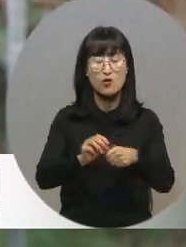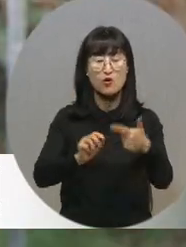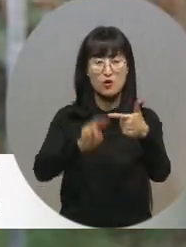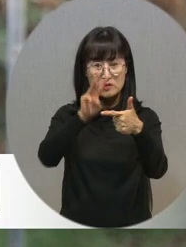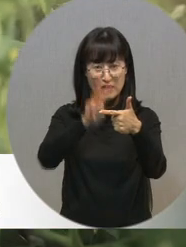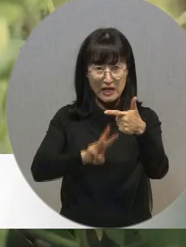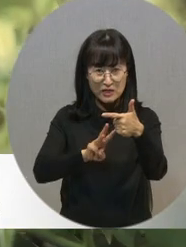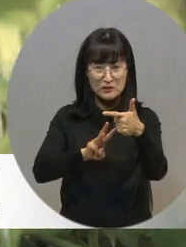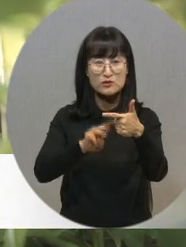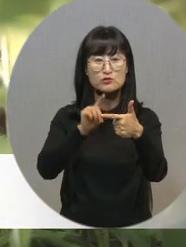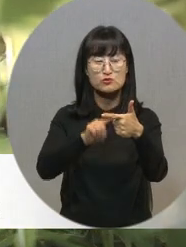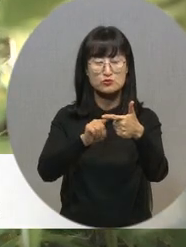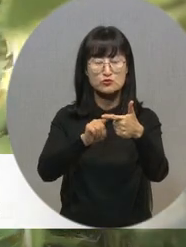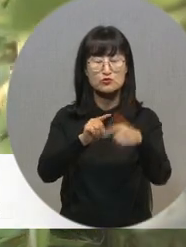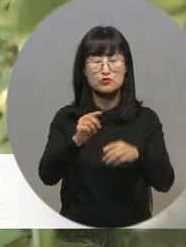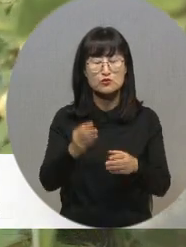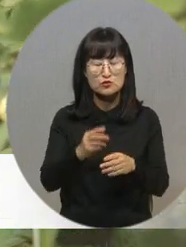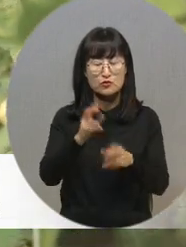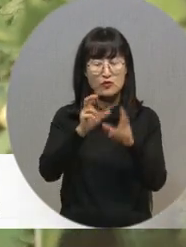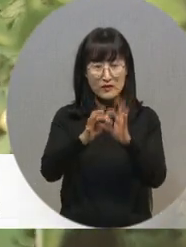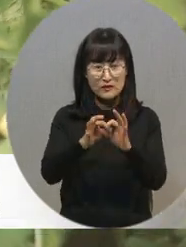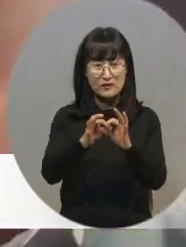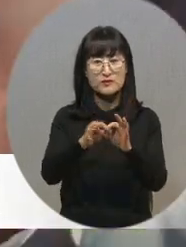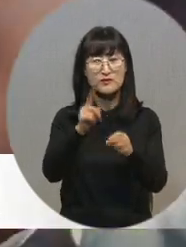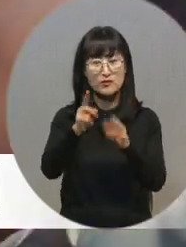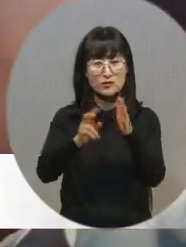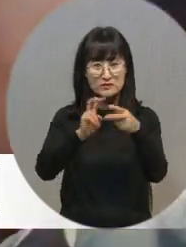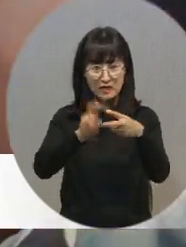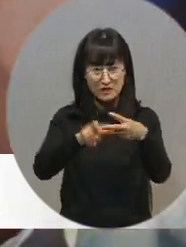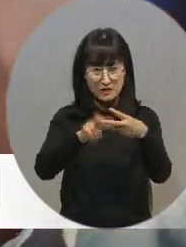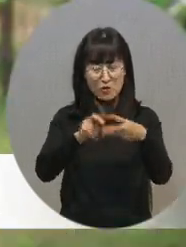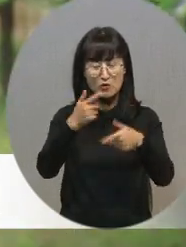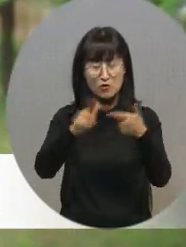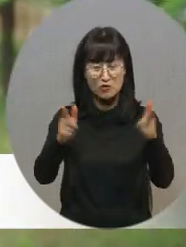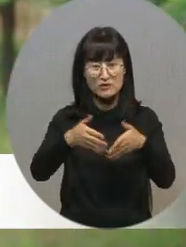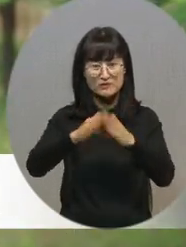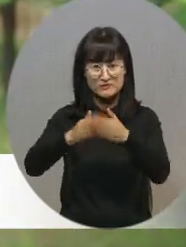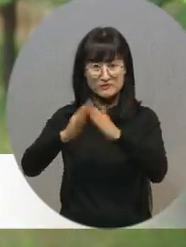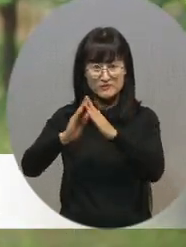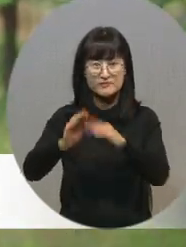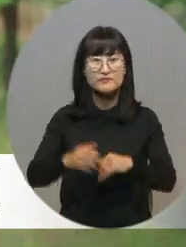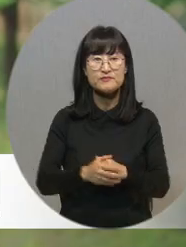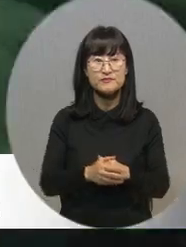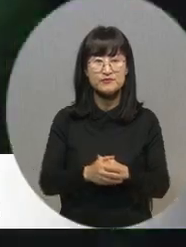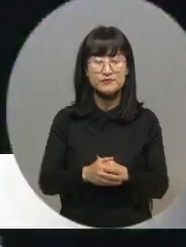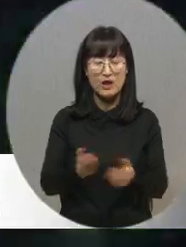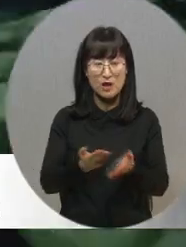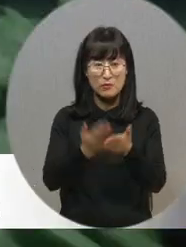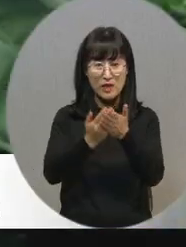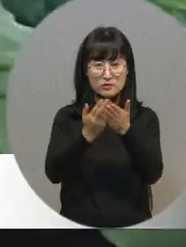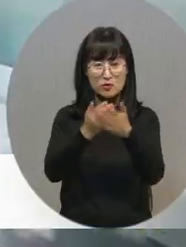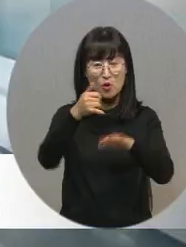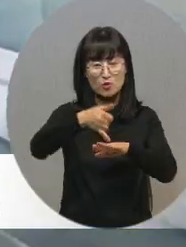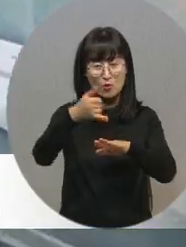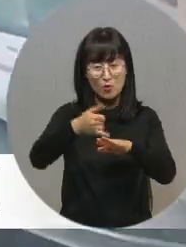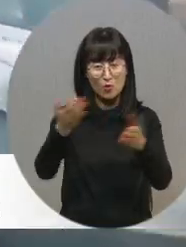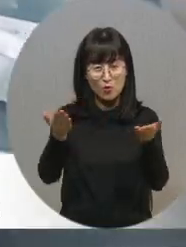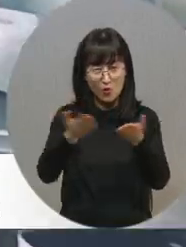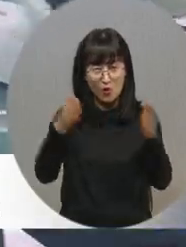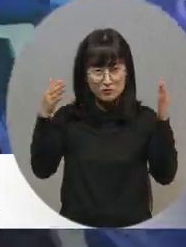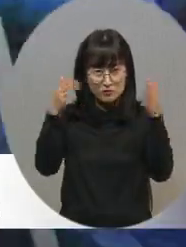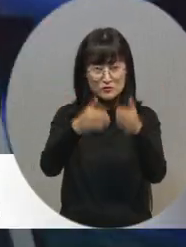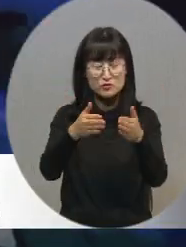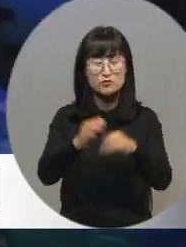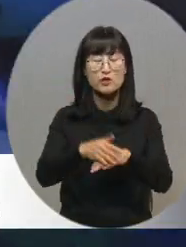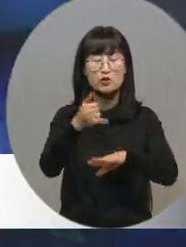나주푸드테크연구지원센터 등 첨단 농업 인프라 비전을 제시하고 있습니다. 첨단 농업에도 꾸준한 정성을 들여